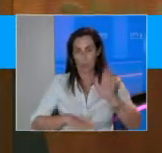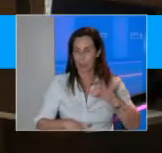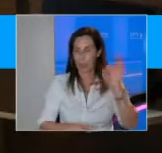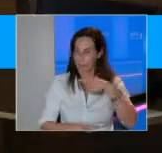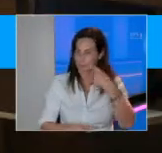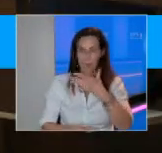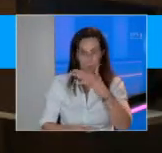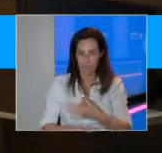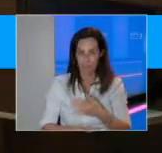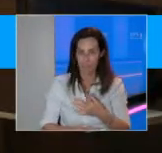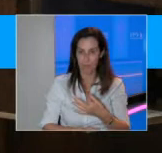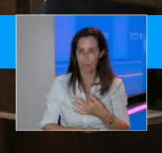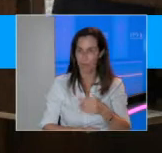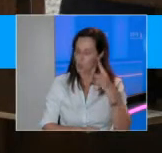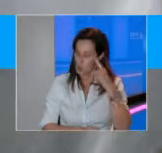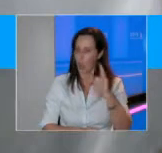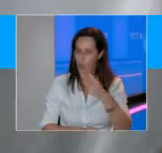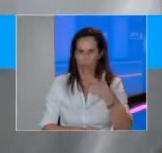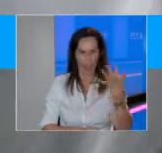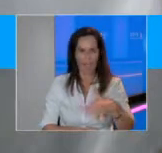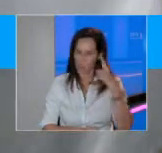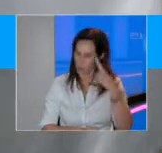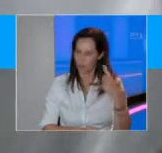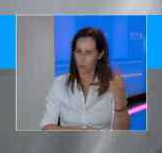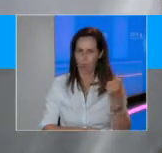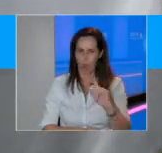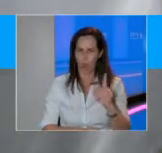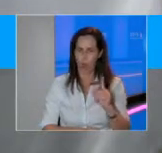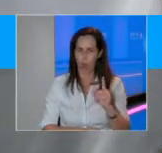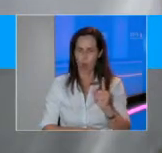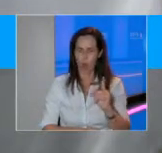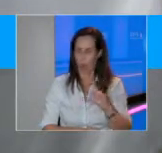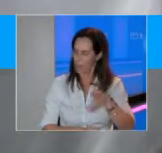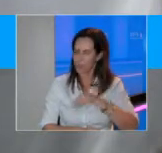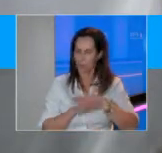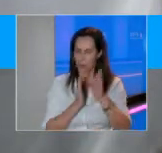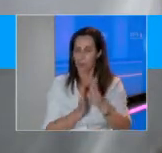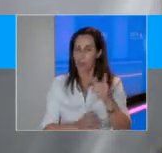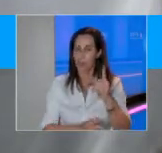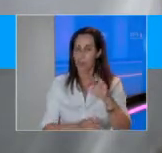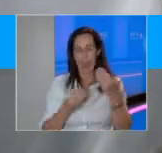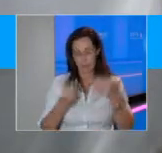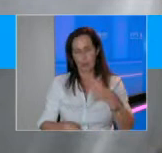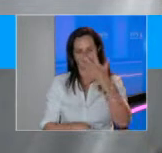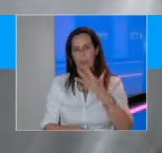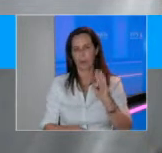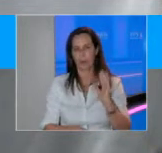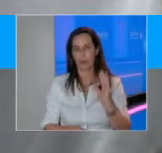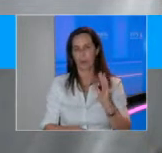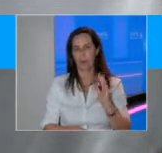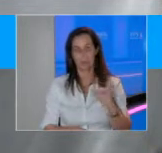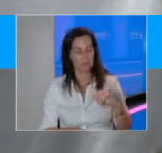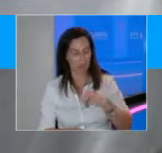עדיין מדברים בממלכתיות, יודעים להיות מאוד מאוד לא נחמדים, לא בהחלט מושיטים את הלחי השנייה. הייתי אומר שהם איבדו את התמימות. הייתי